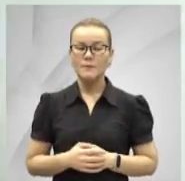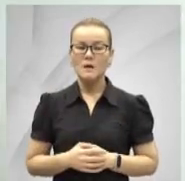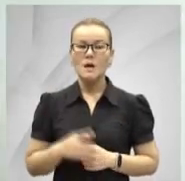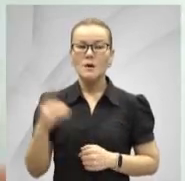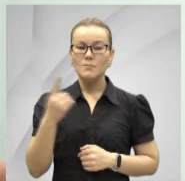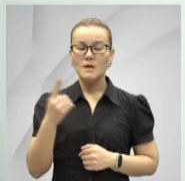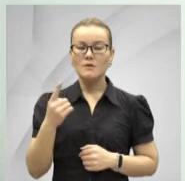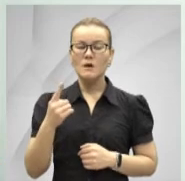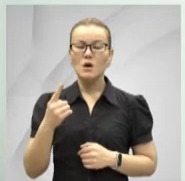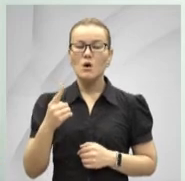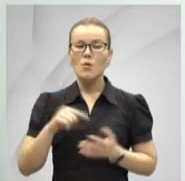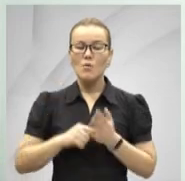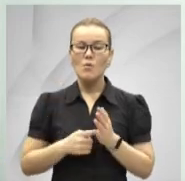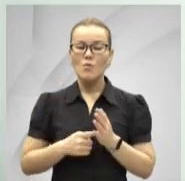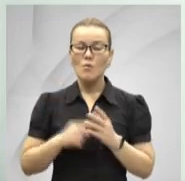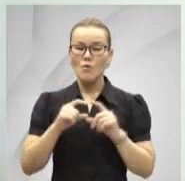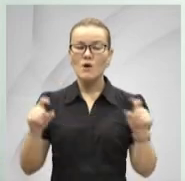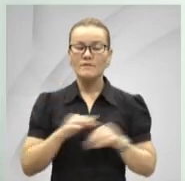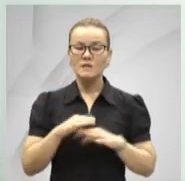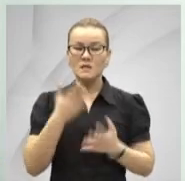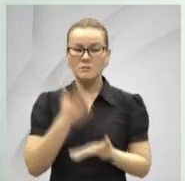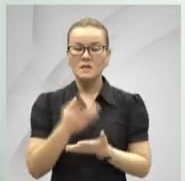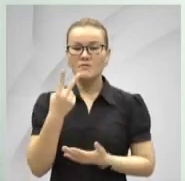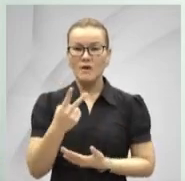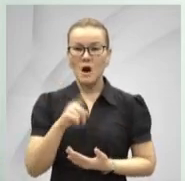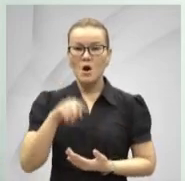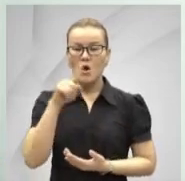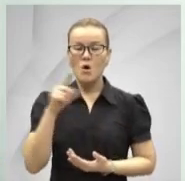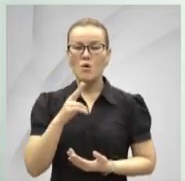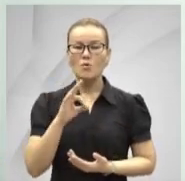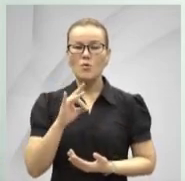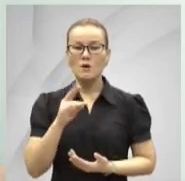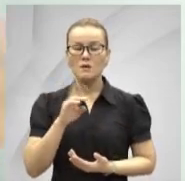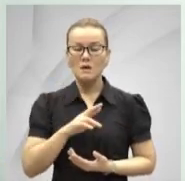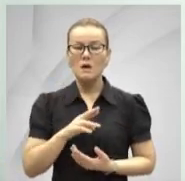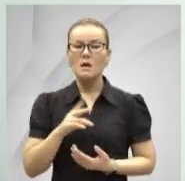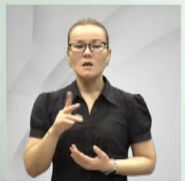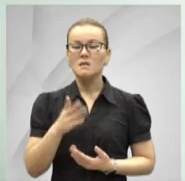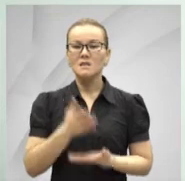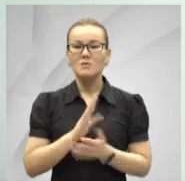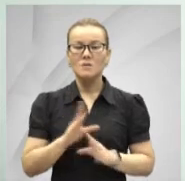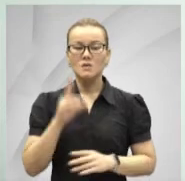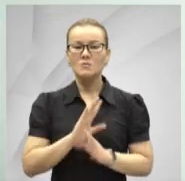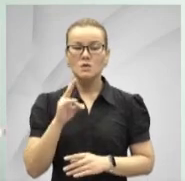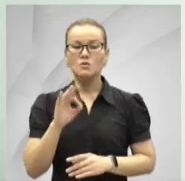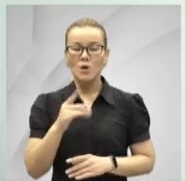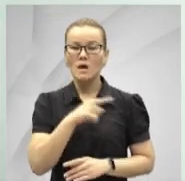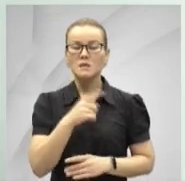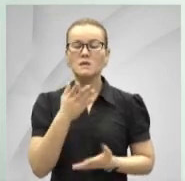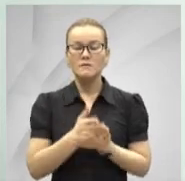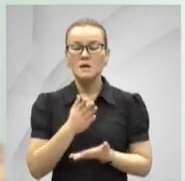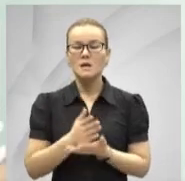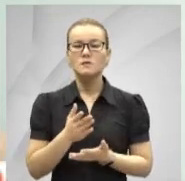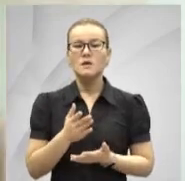Первое уравнение имеет два корня. Да, они не целые числа, но тем не менее они являются корнями